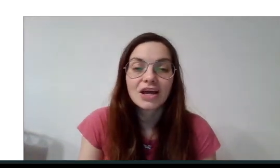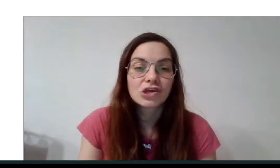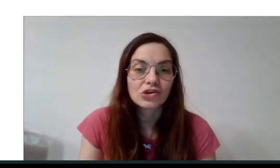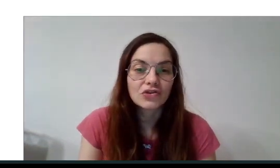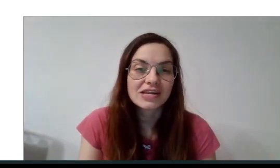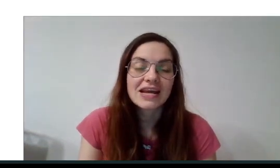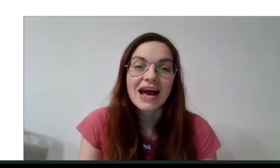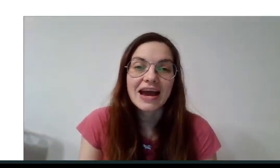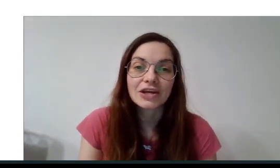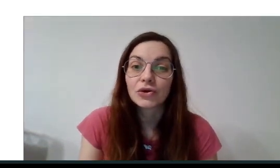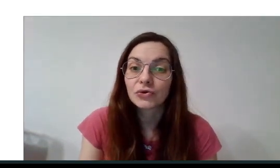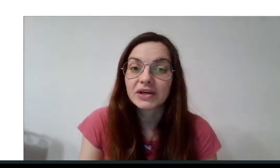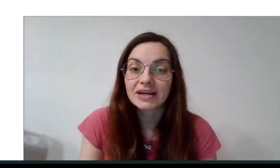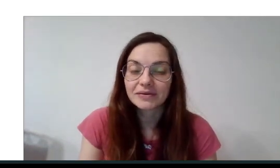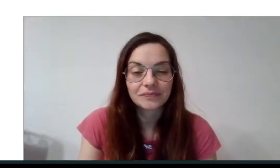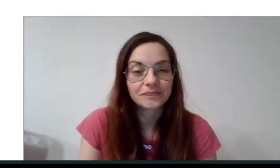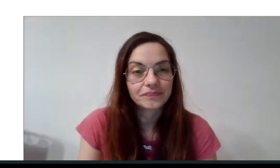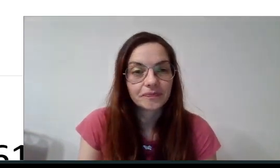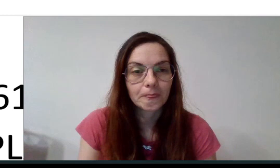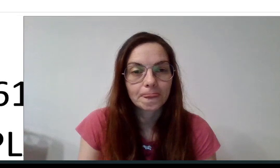sondern ein Hügel.